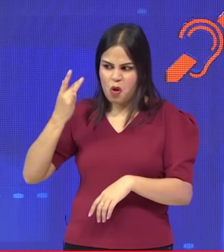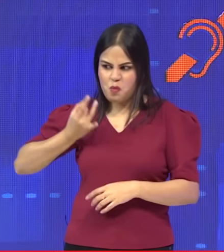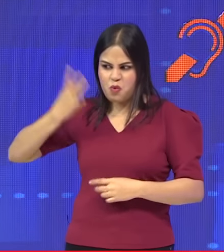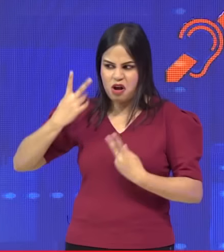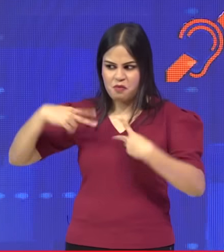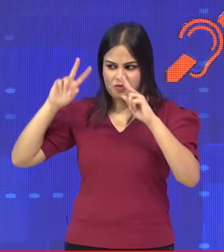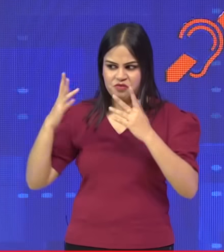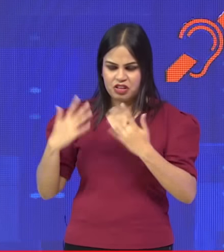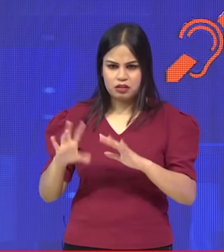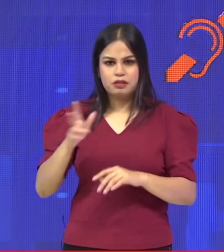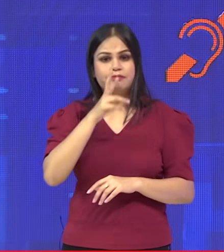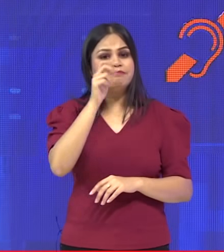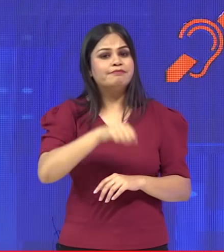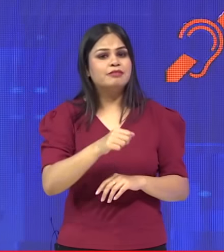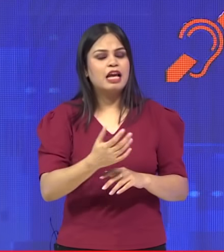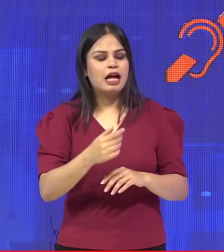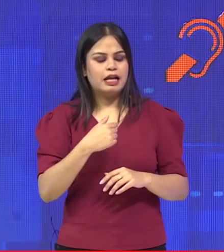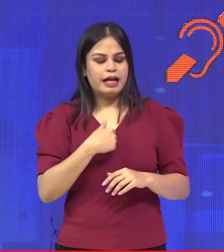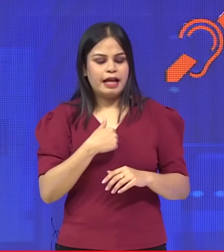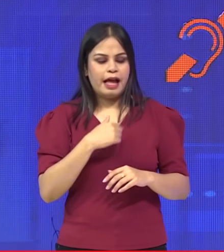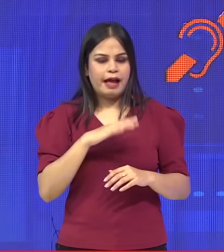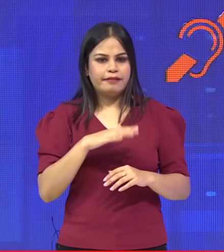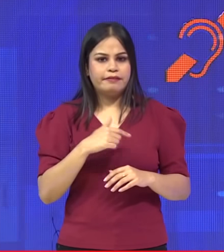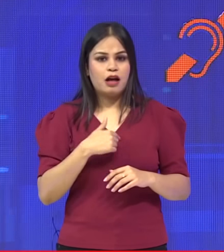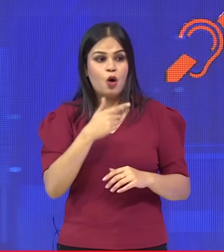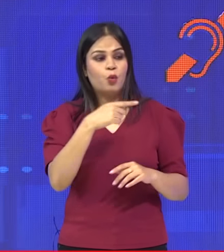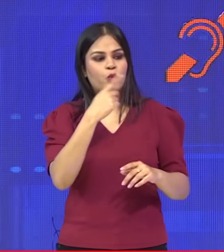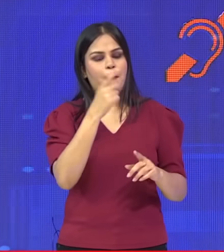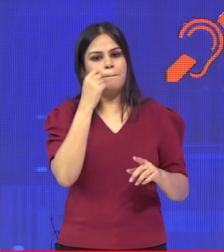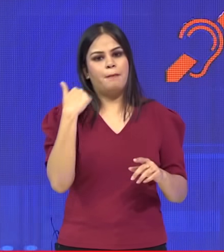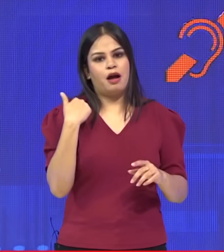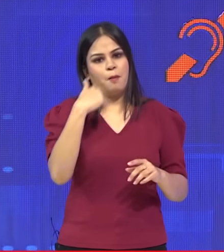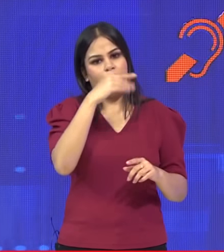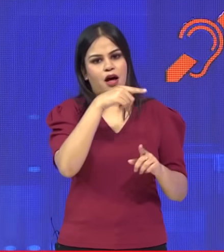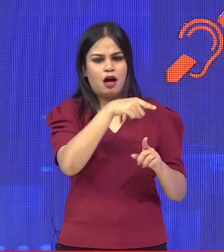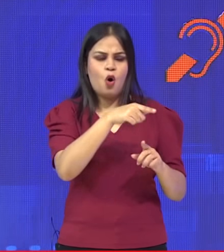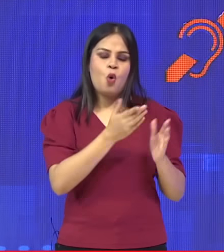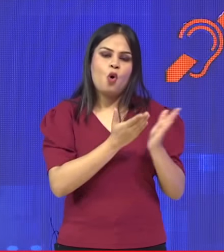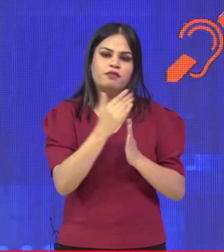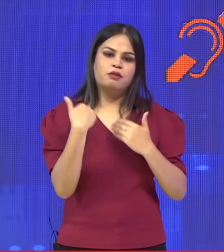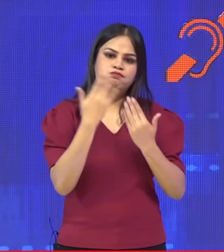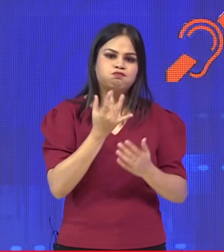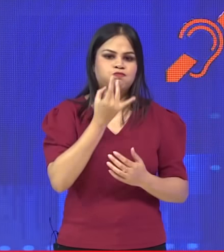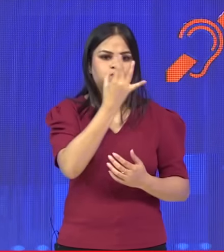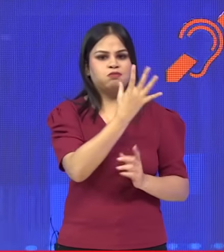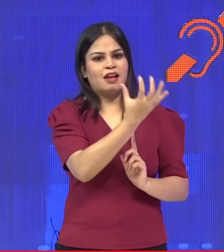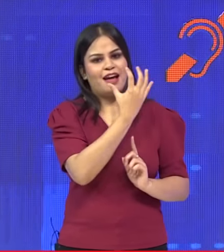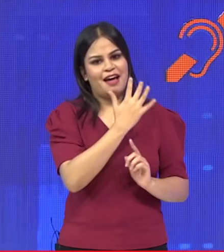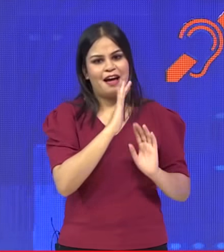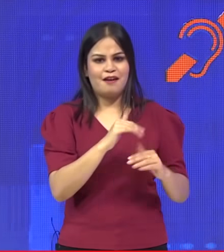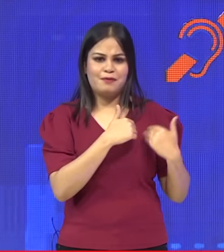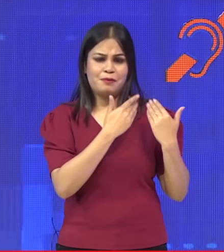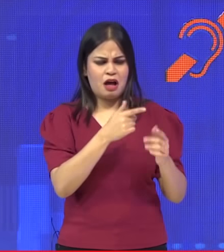सर वह हमारे वह है मेरे बड़े भाई मुझमें पर हमेशा भड़कते हैं सर और वह